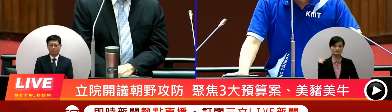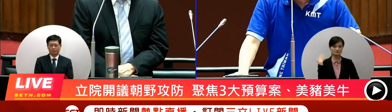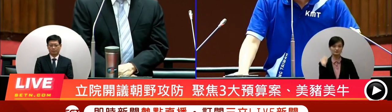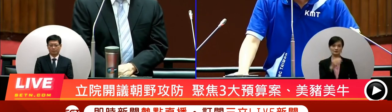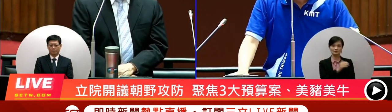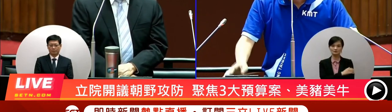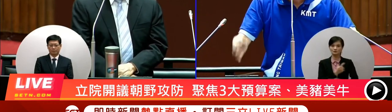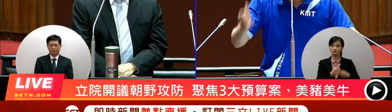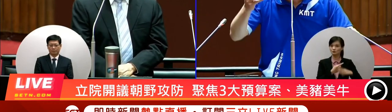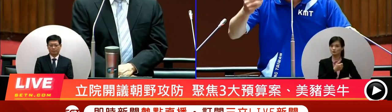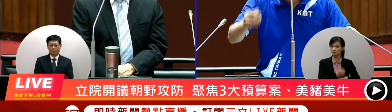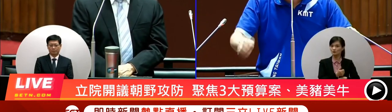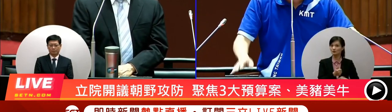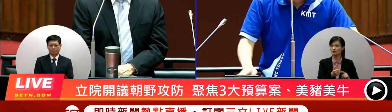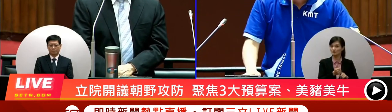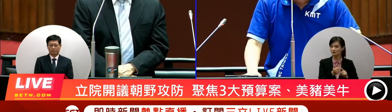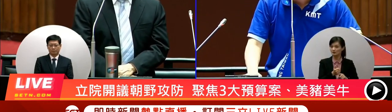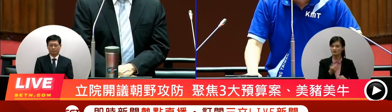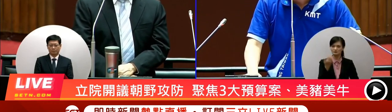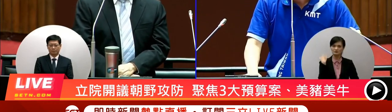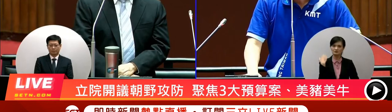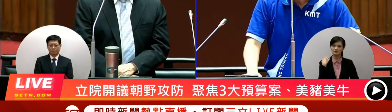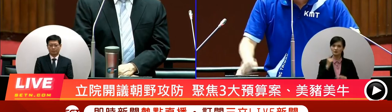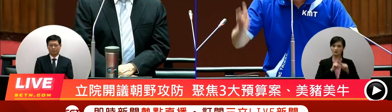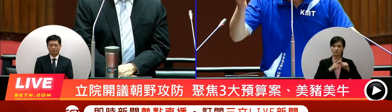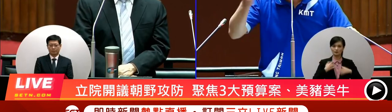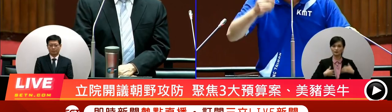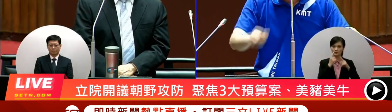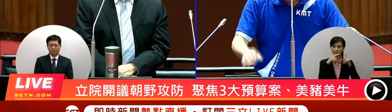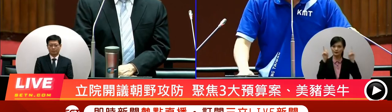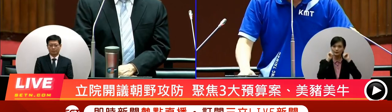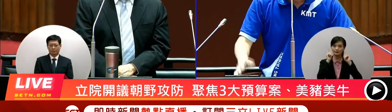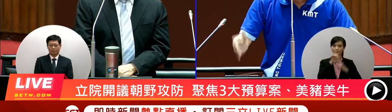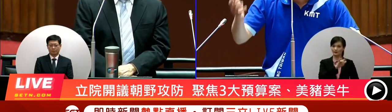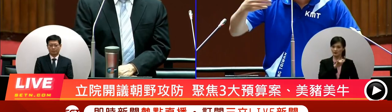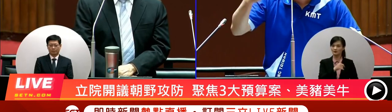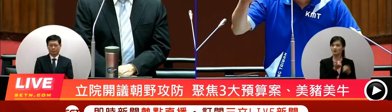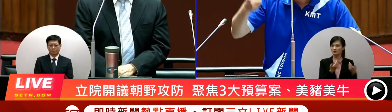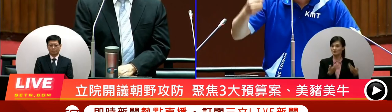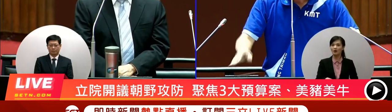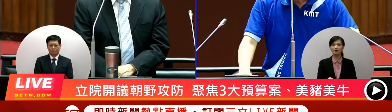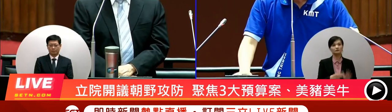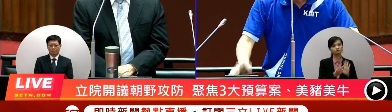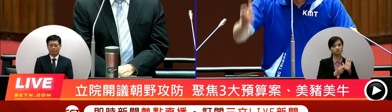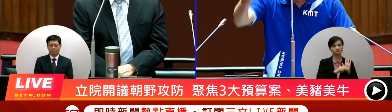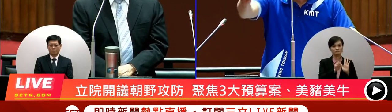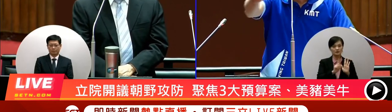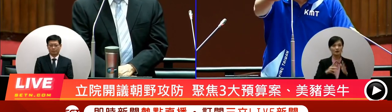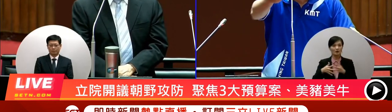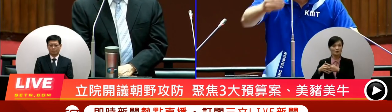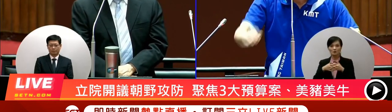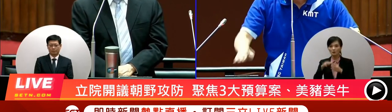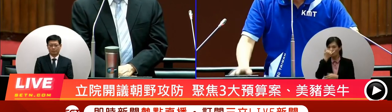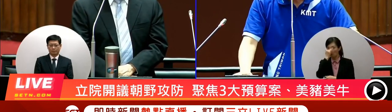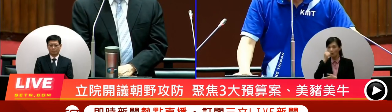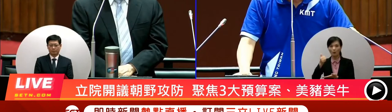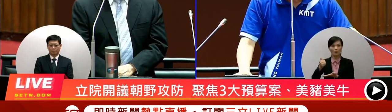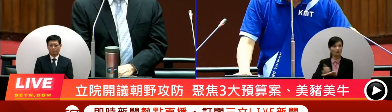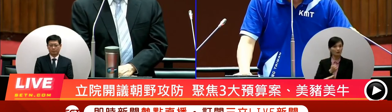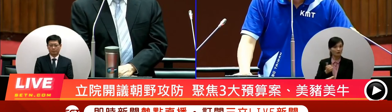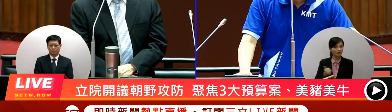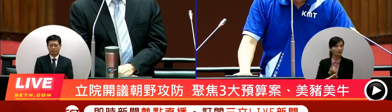委，你当中兴大学的教授，说美猪进口，国内的产业，好，你也可以上台了哈。